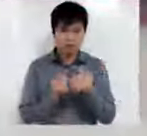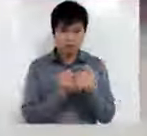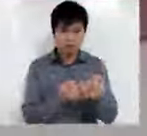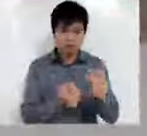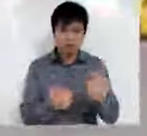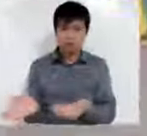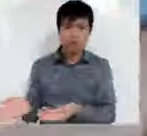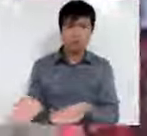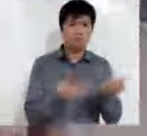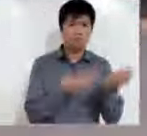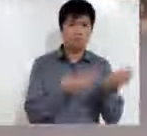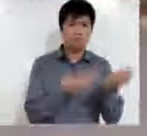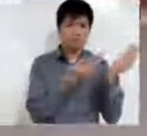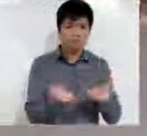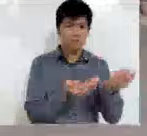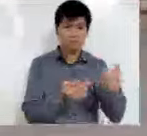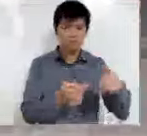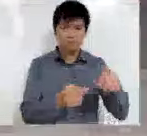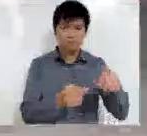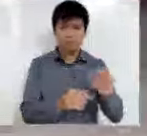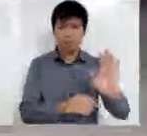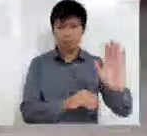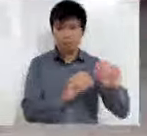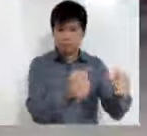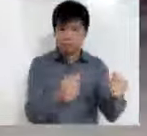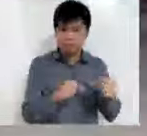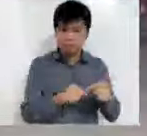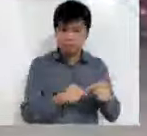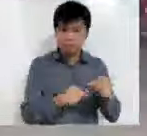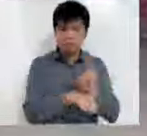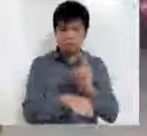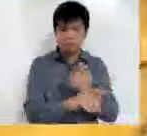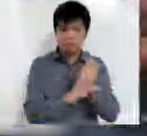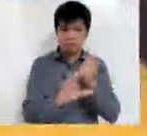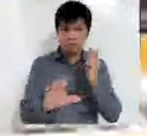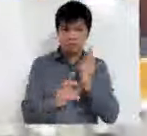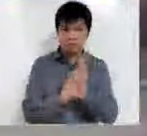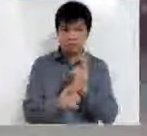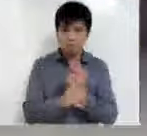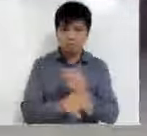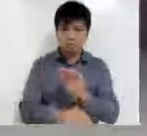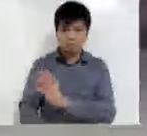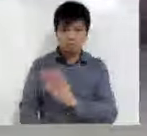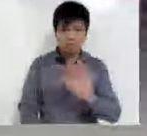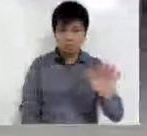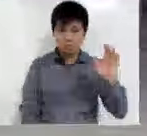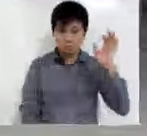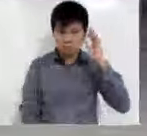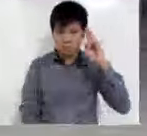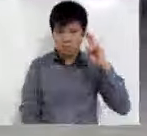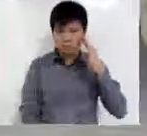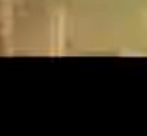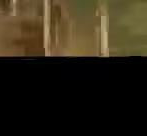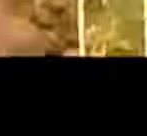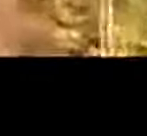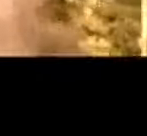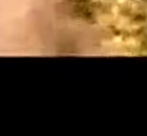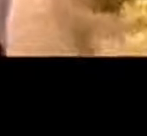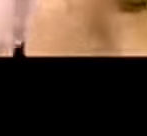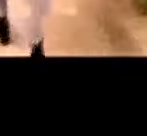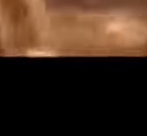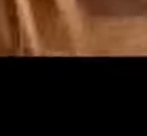sa kani-kanilang lugar gamit ang mga truck at van. Nagbabalita mula sa frontline, Brian Basa, News 5.